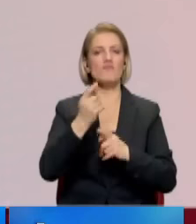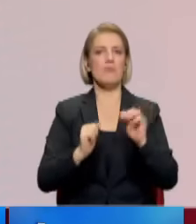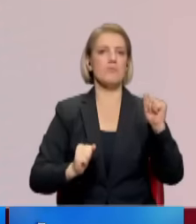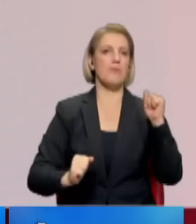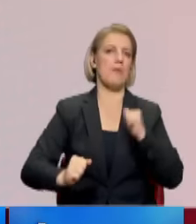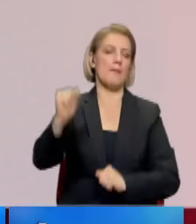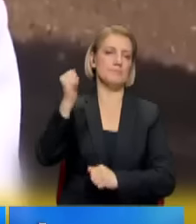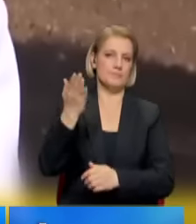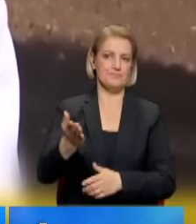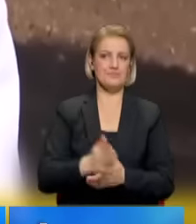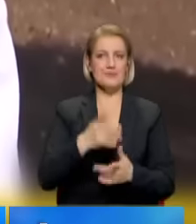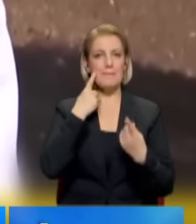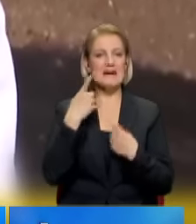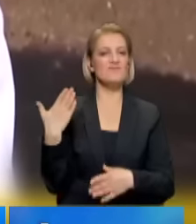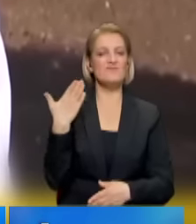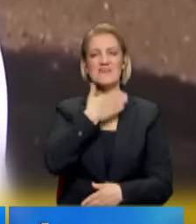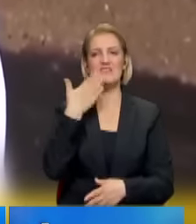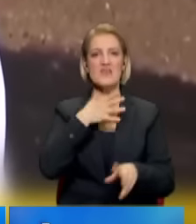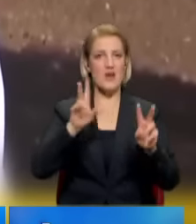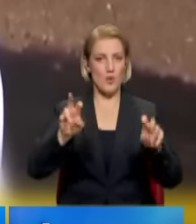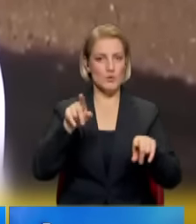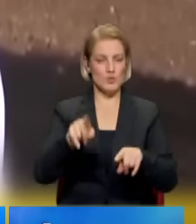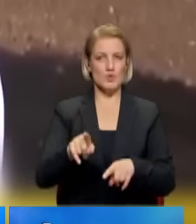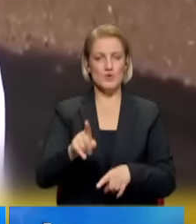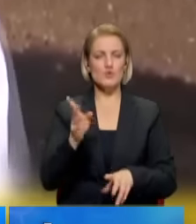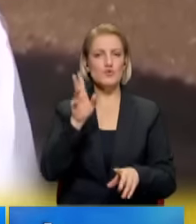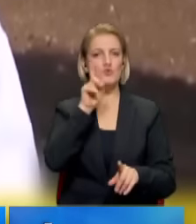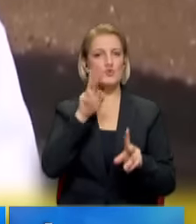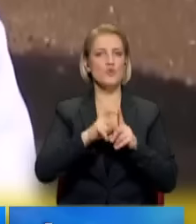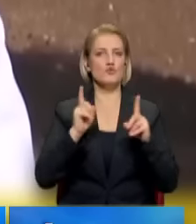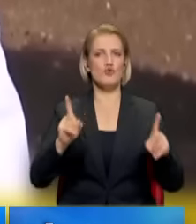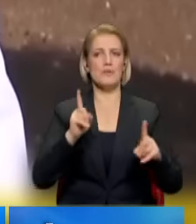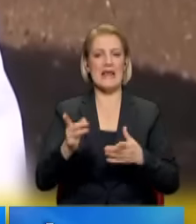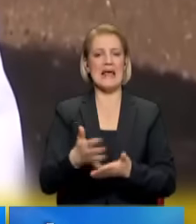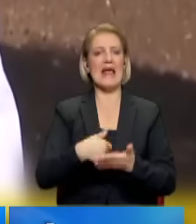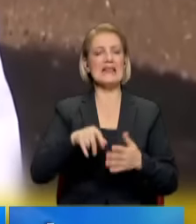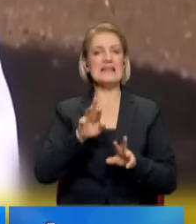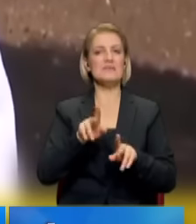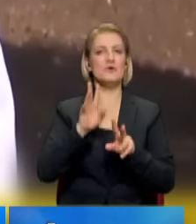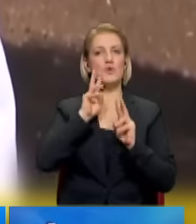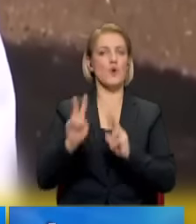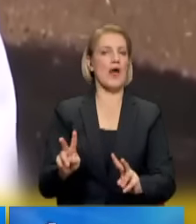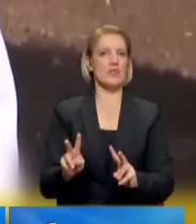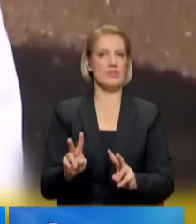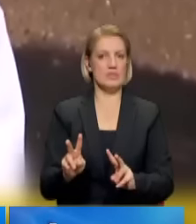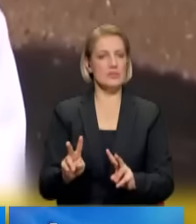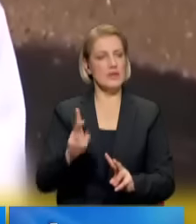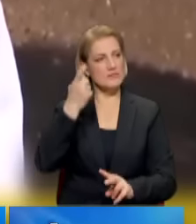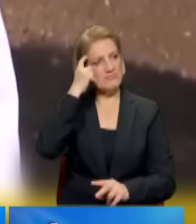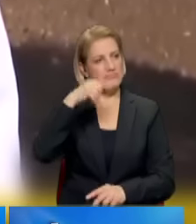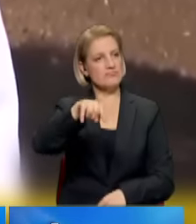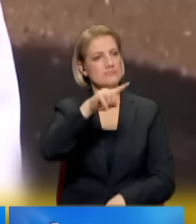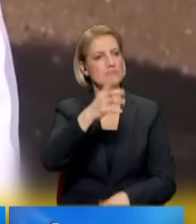fiyatlar uçuşa geçti. Bakın fırsatçılık konusu. Son dönemde bunu bir gelir kapısı olarak gören